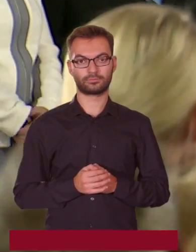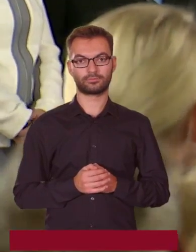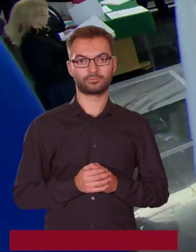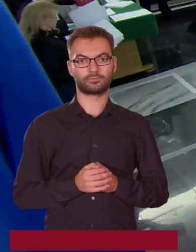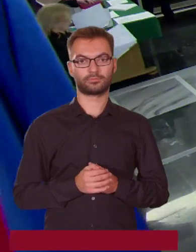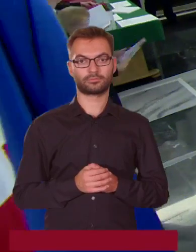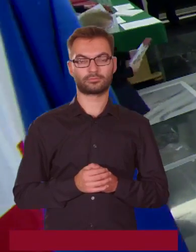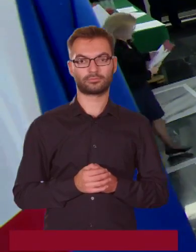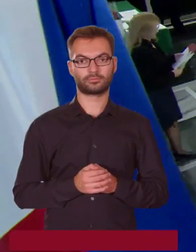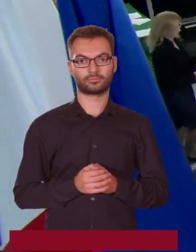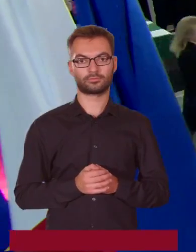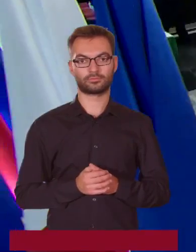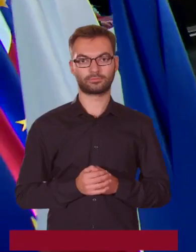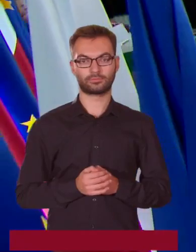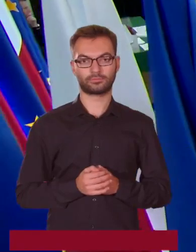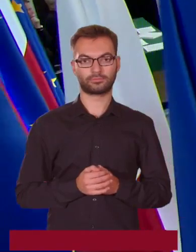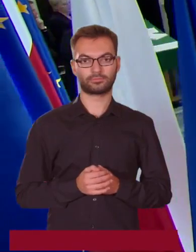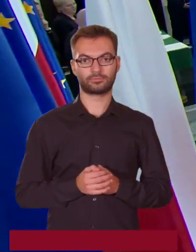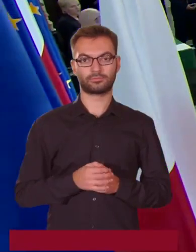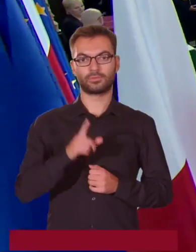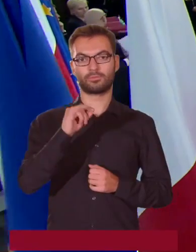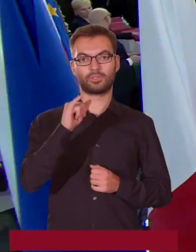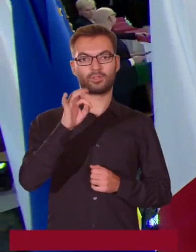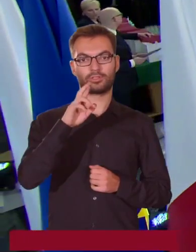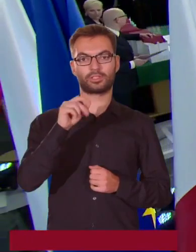Proszę pana Piotra Cieślińskiego.